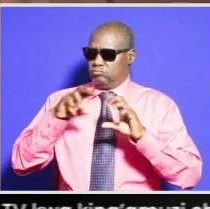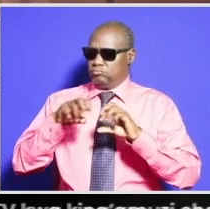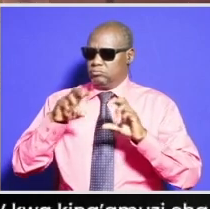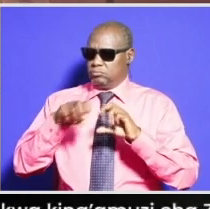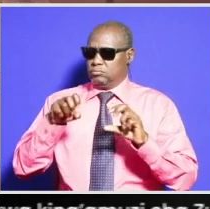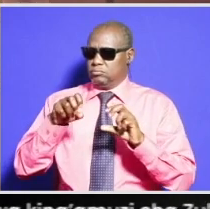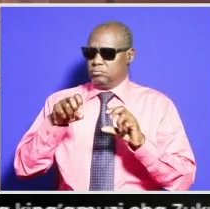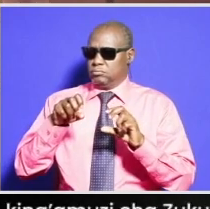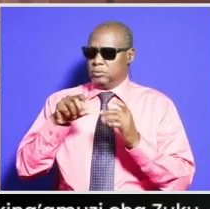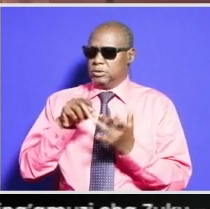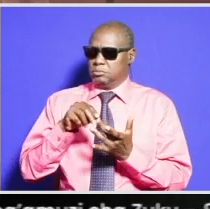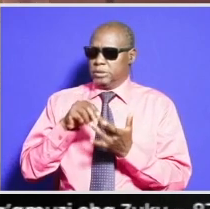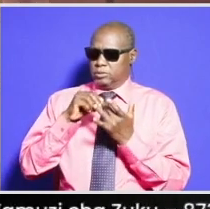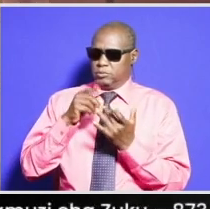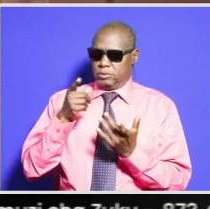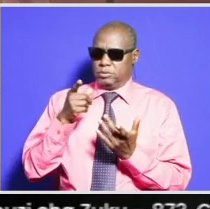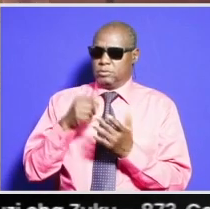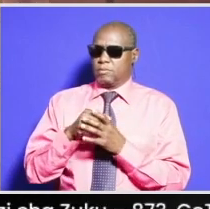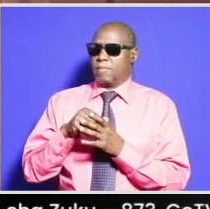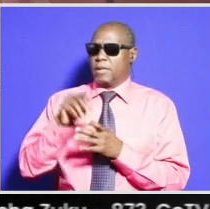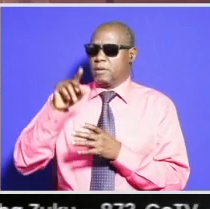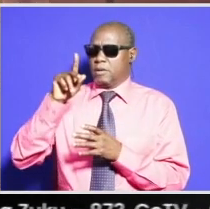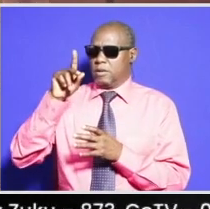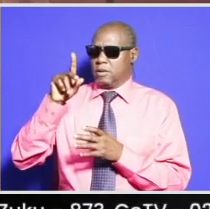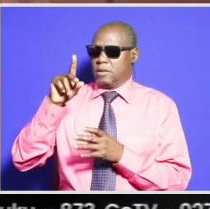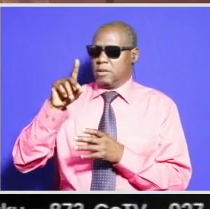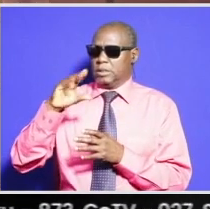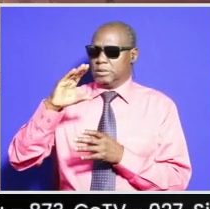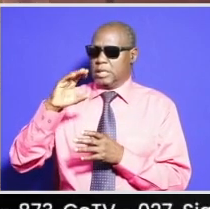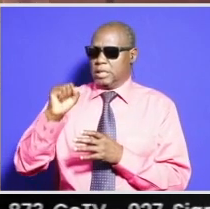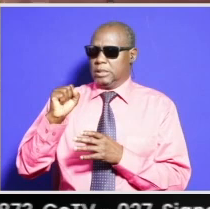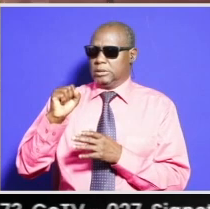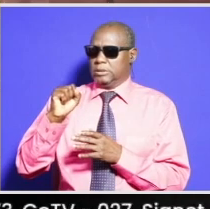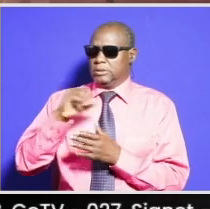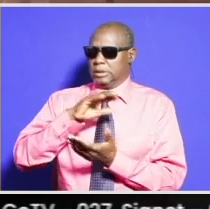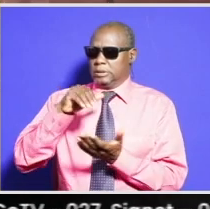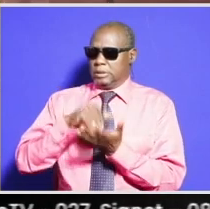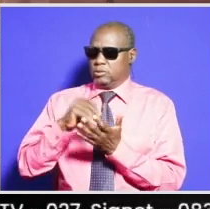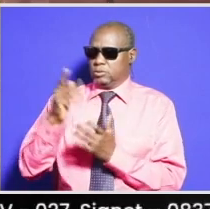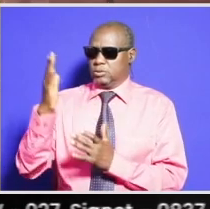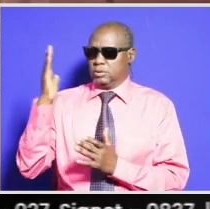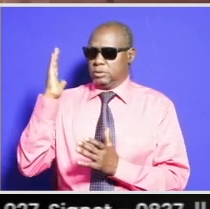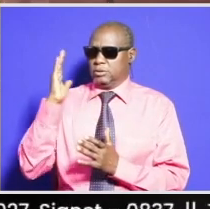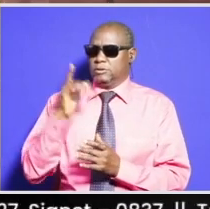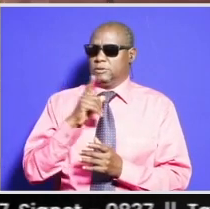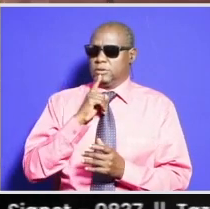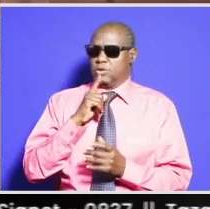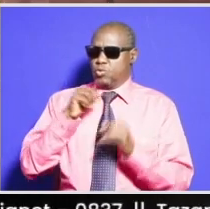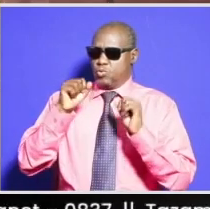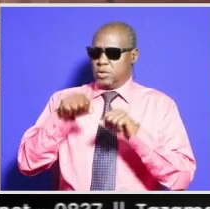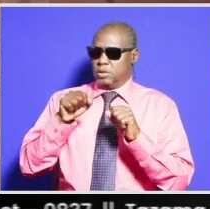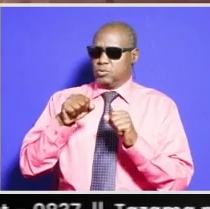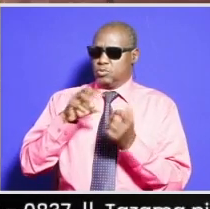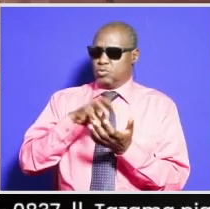kitaaluma. Waziri wa usalama wa ndani Waziri Kindiki ameiambia kamati ya bunge inayochunguza uwepo wa kampuni ya WorldCoin humu nchini chini